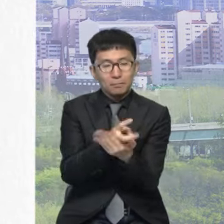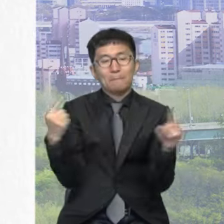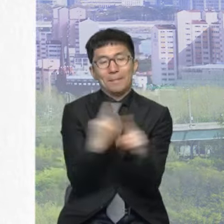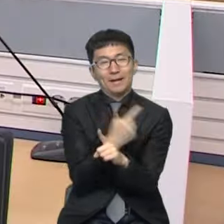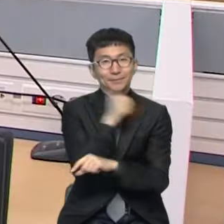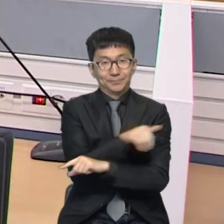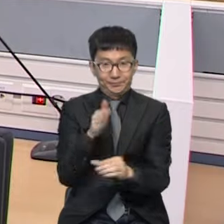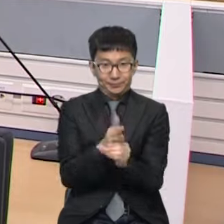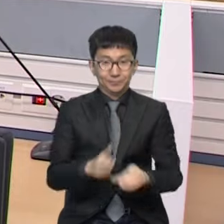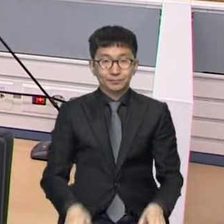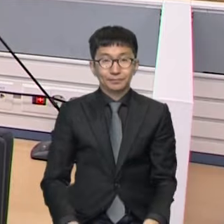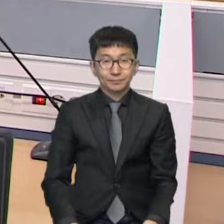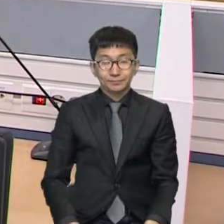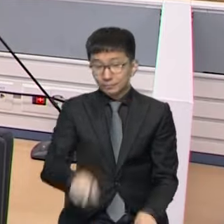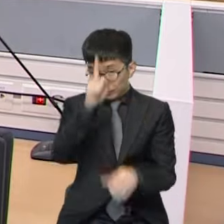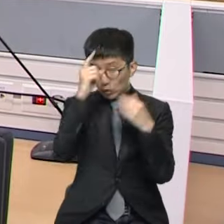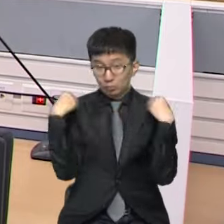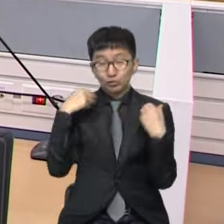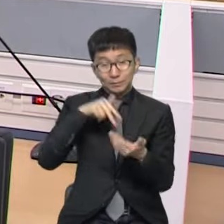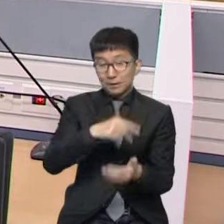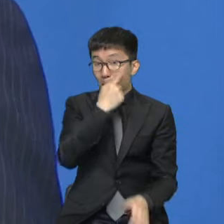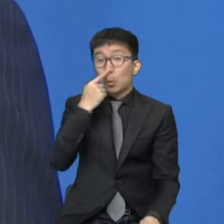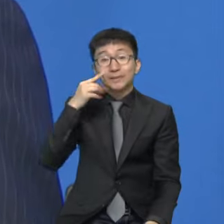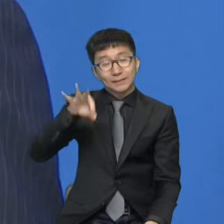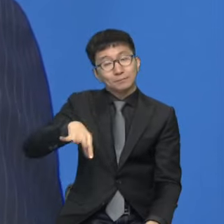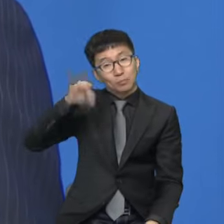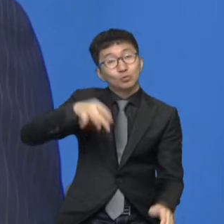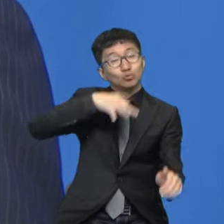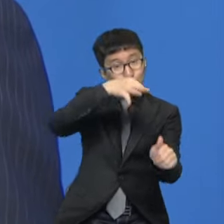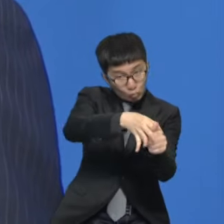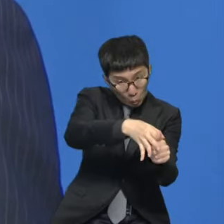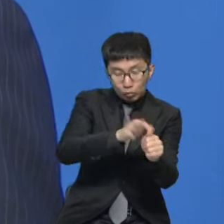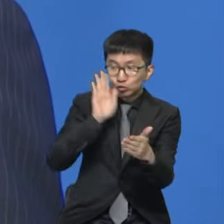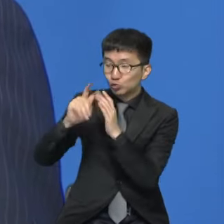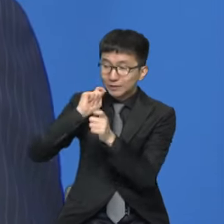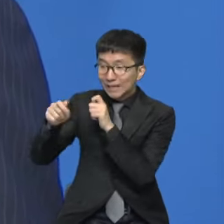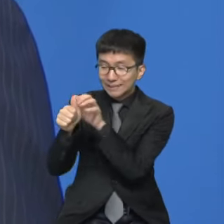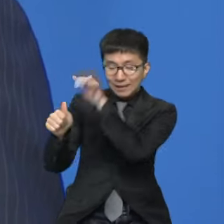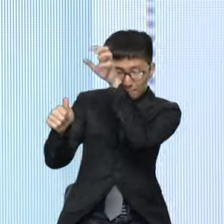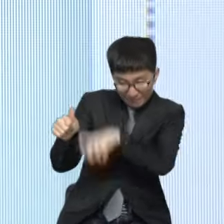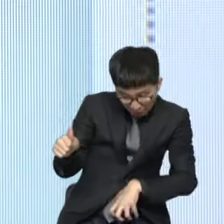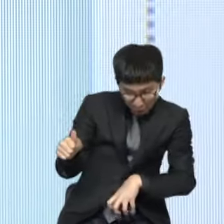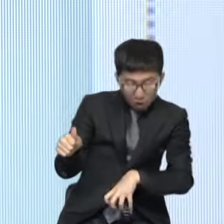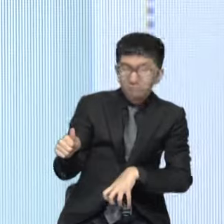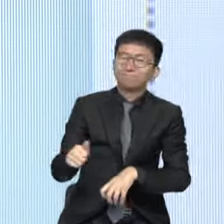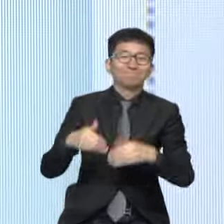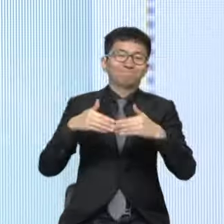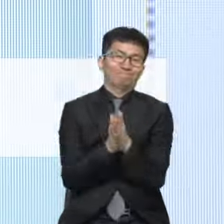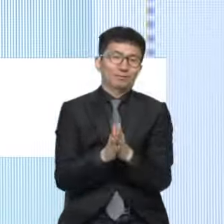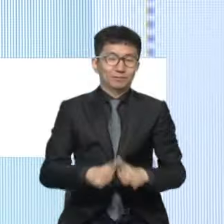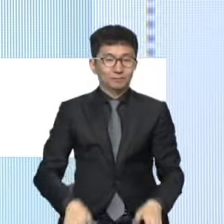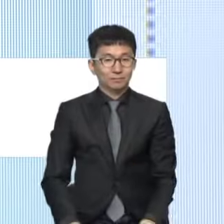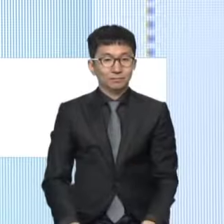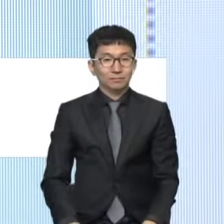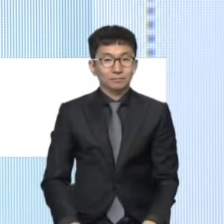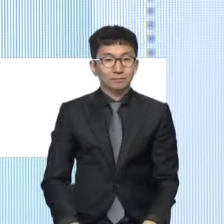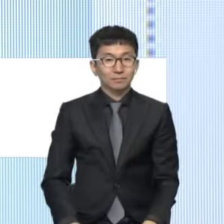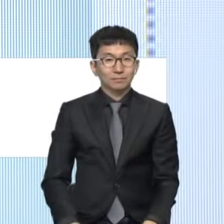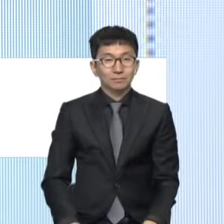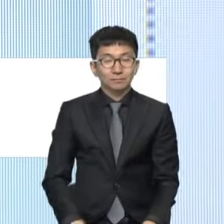완화합니다. 정부가 보증금을 먼저 보전해주는 선구제 후 회수안은 제외했습니다. 보증금